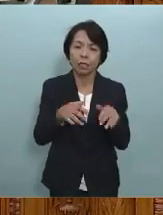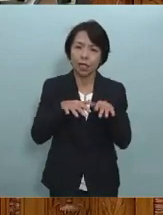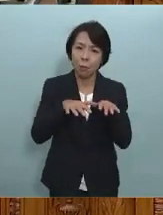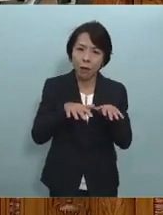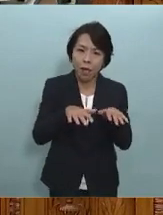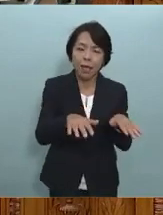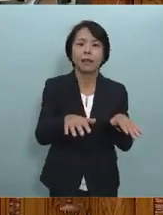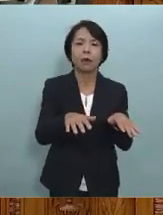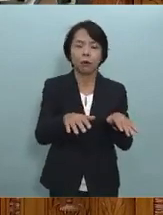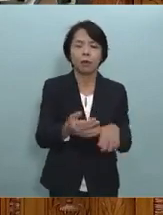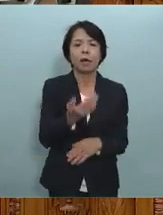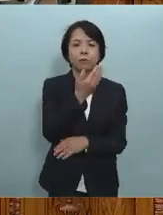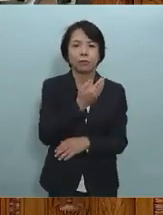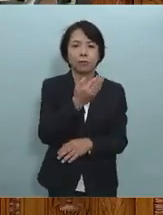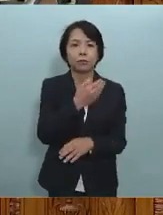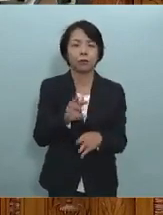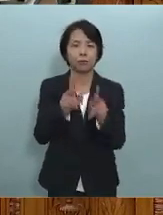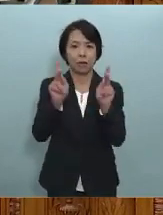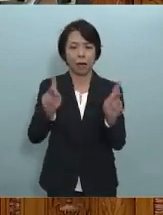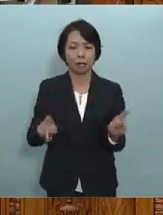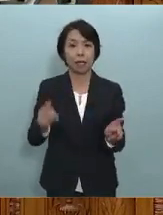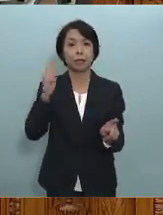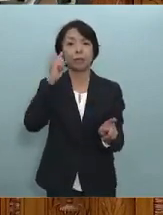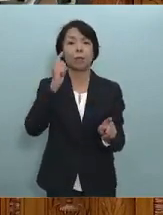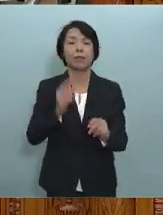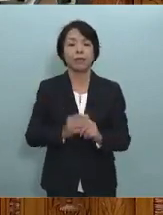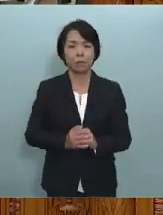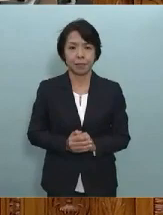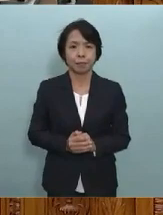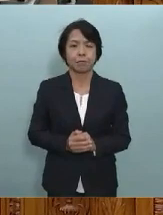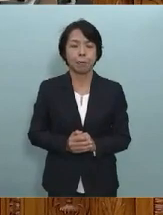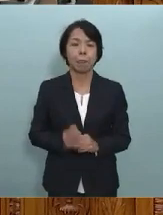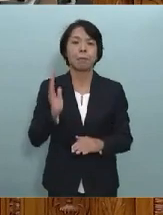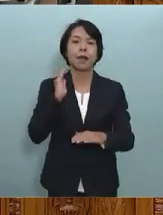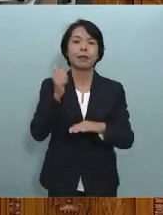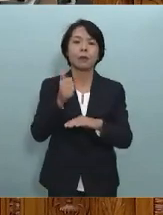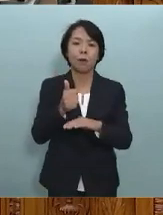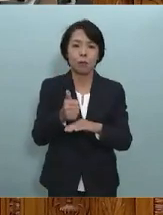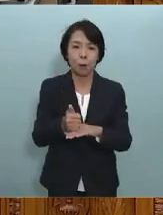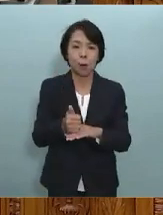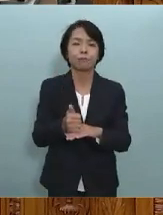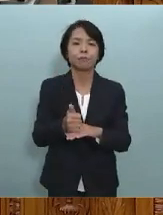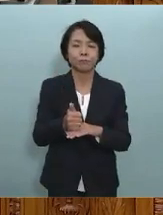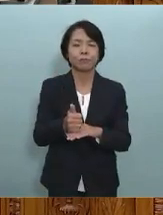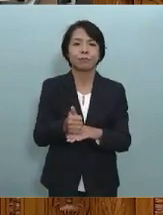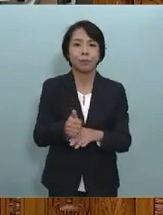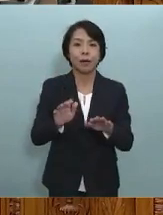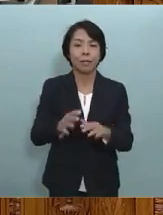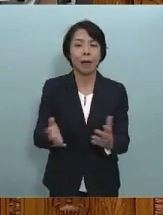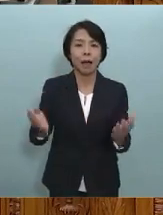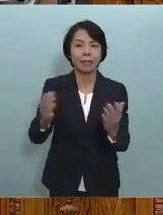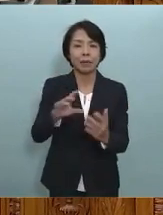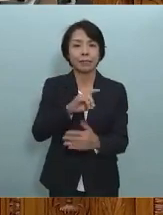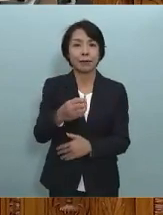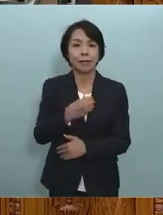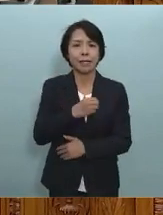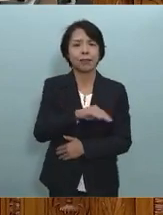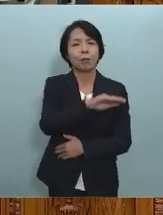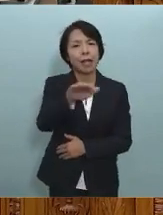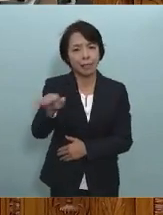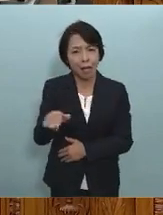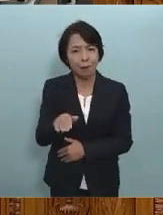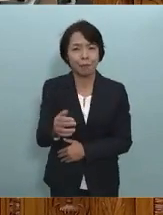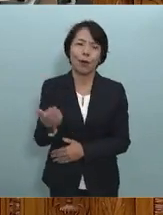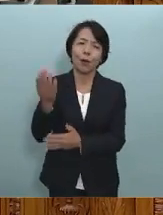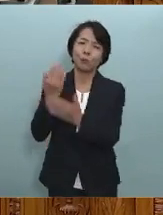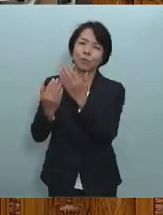重要な課題ですそこで総理もそして議場の皆様も昔のことで